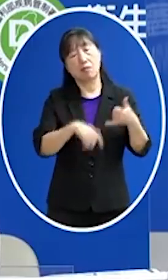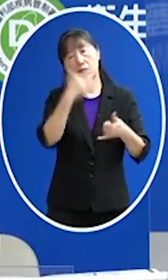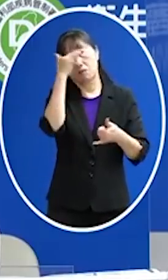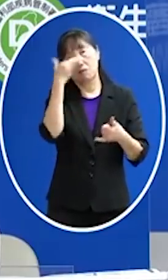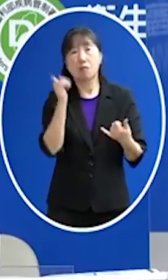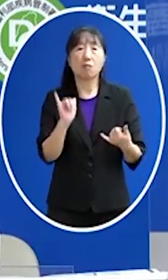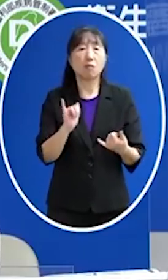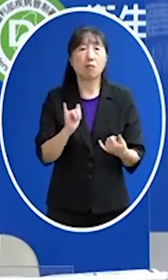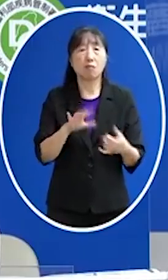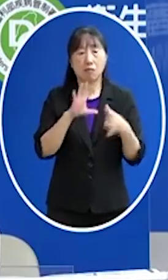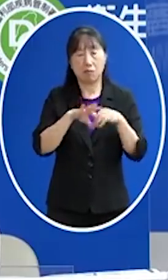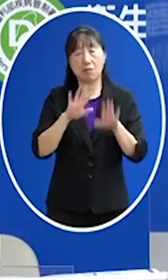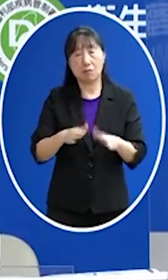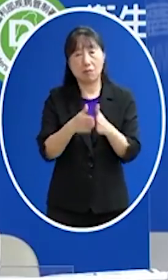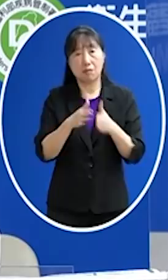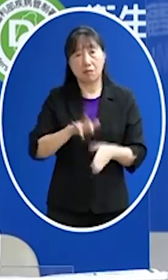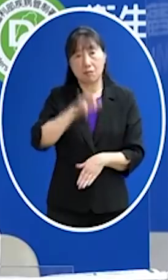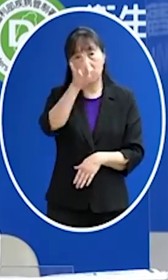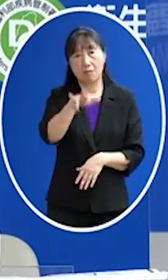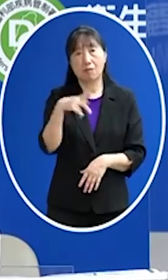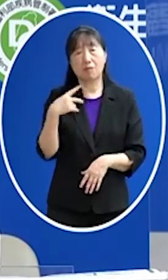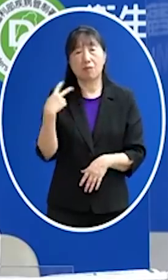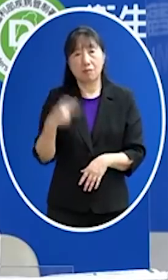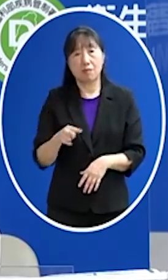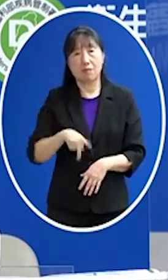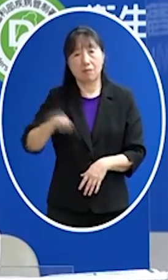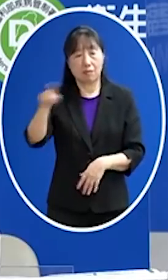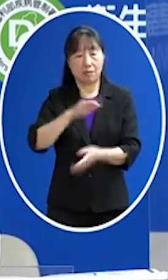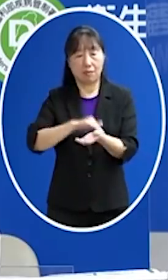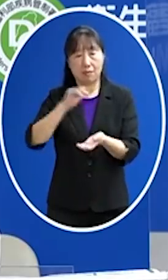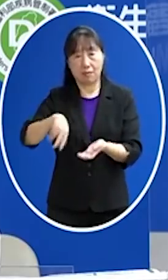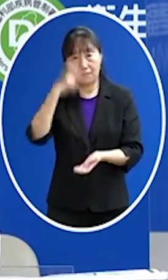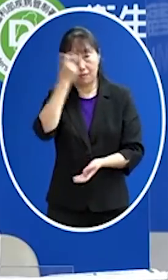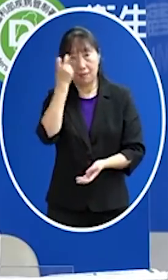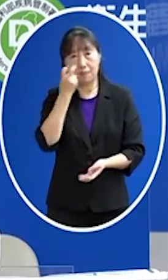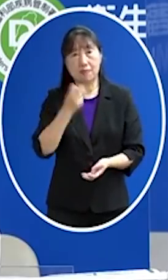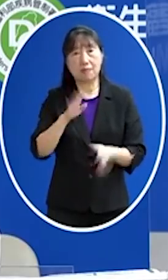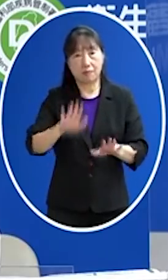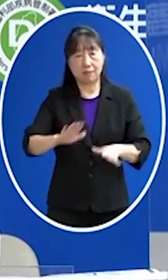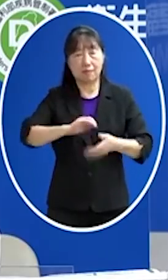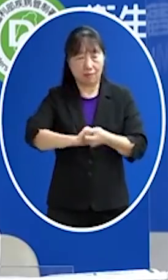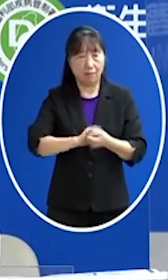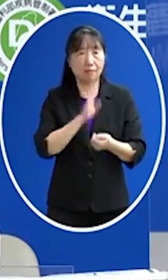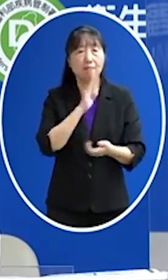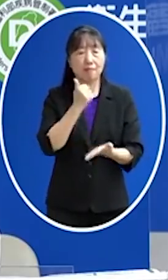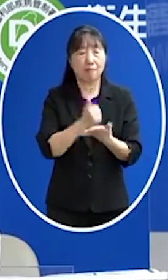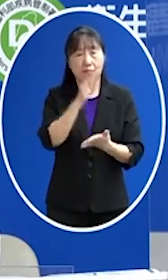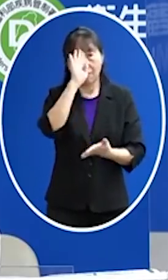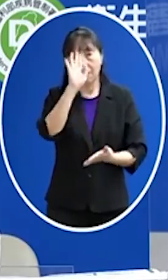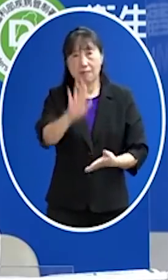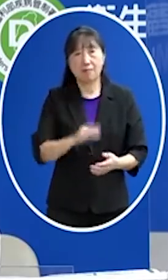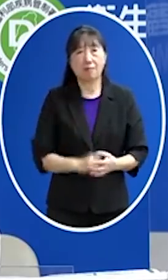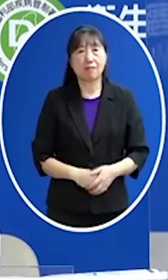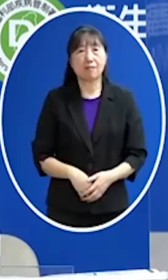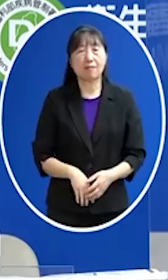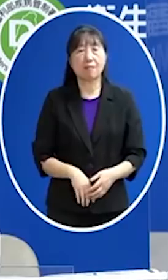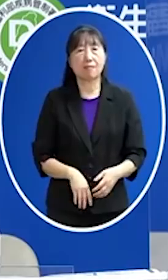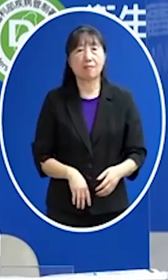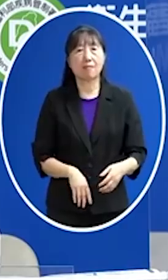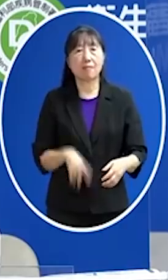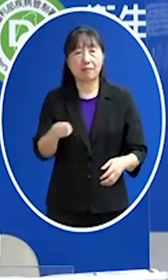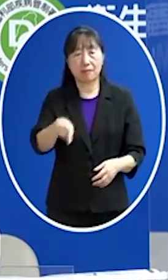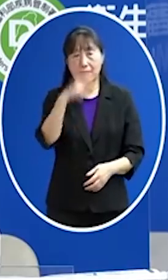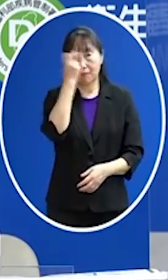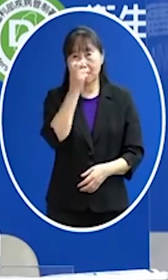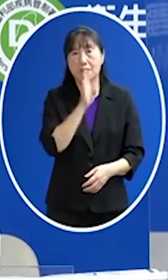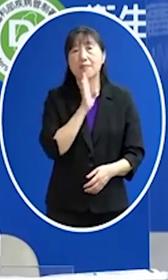案因为出境的需要，2月22日到医院自费采检，那今日确诊，22日跟23日采检